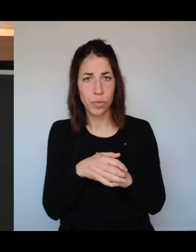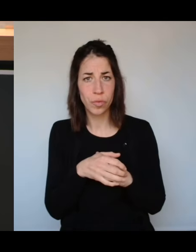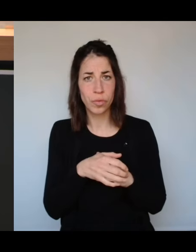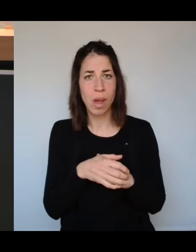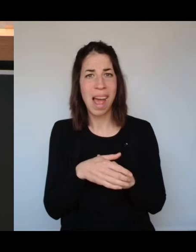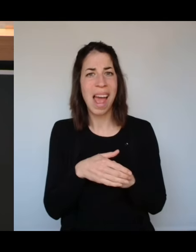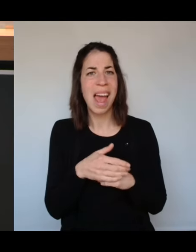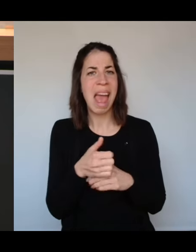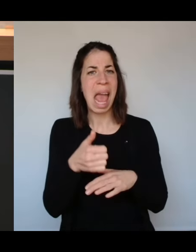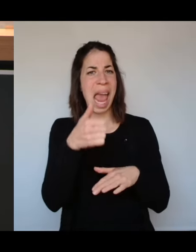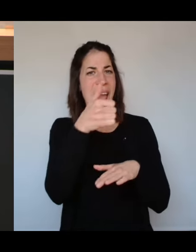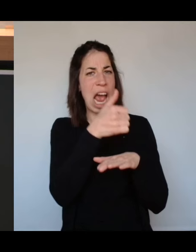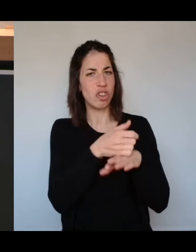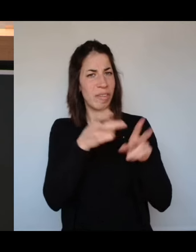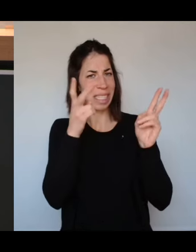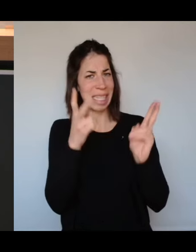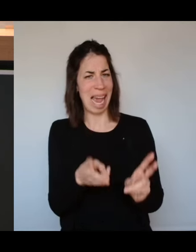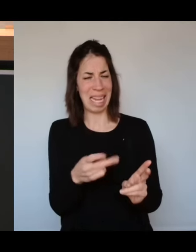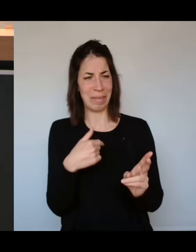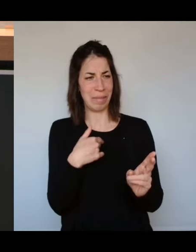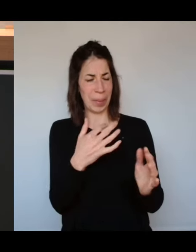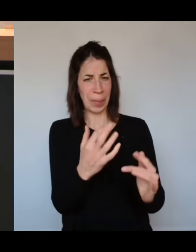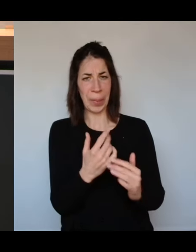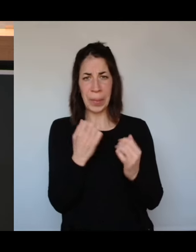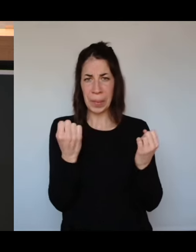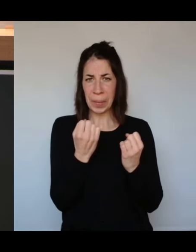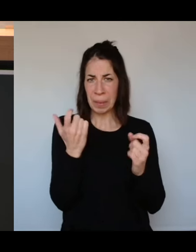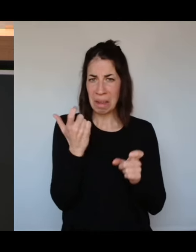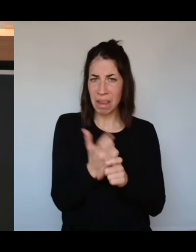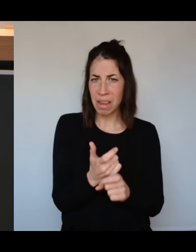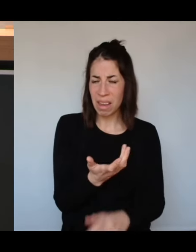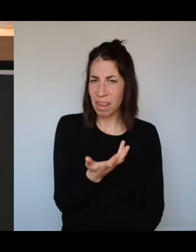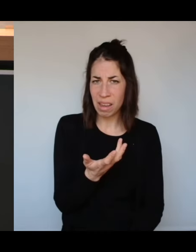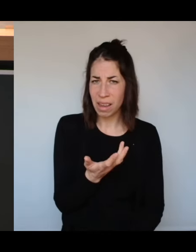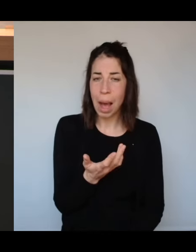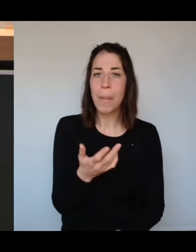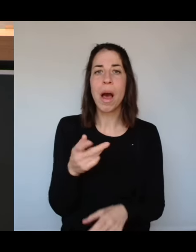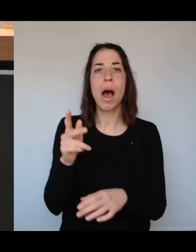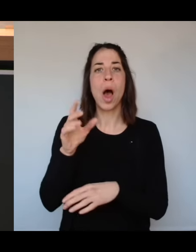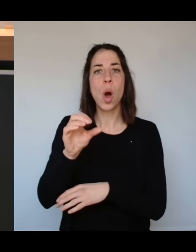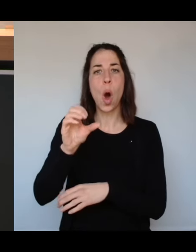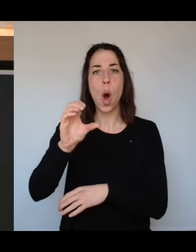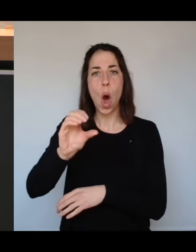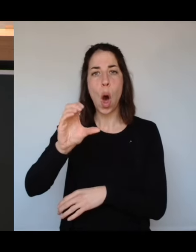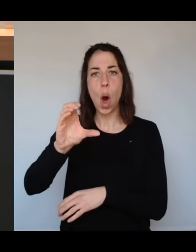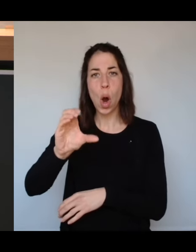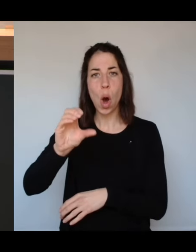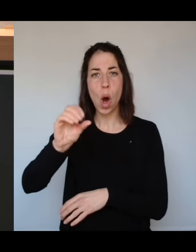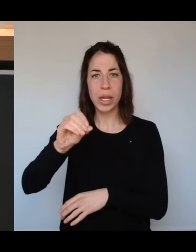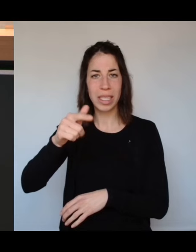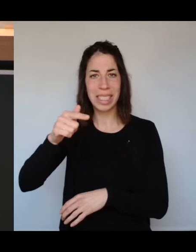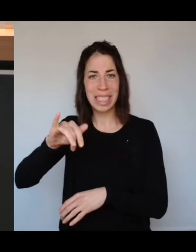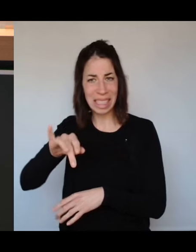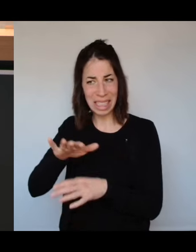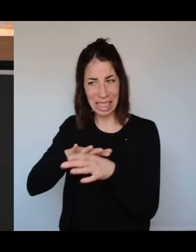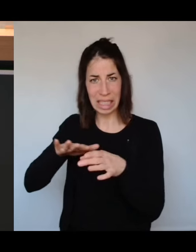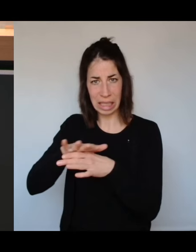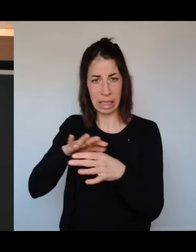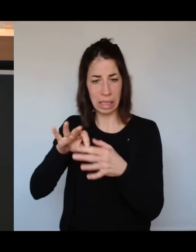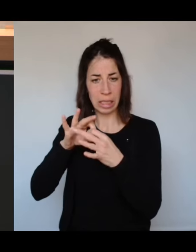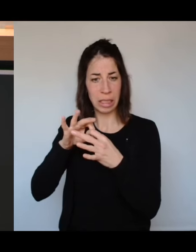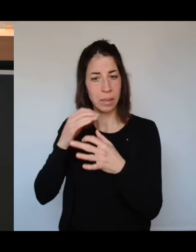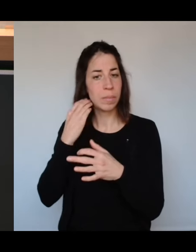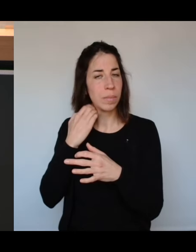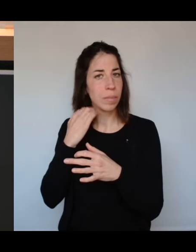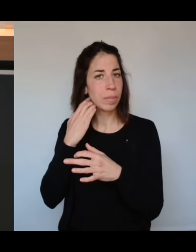am Kotti hat die Polizeiwache jetzt auch nichts gebracht. Am Kotti ist es, da bin ich übrigens jede Woche genauso furchtbar, wie es dort